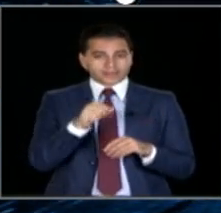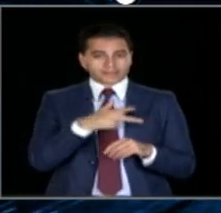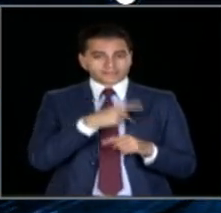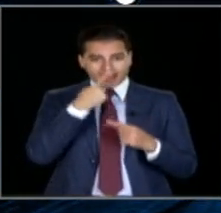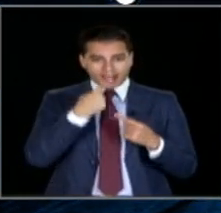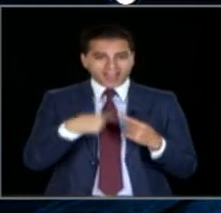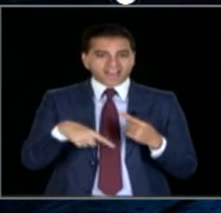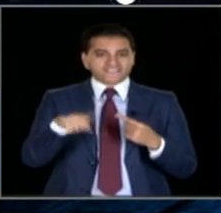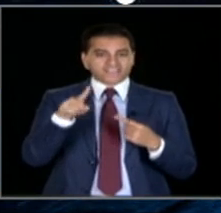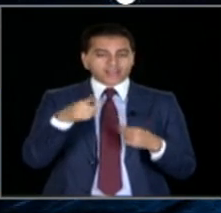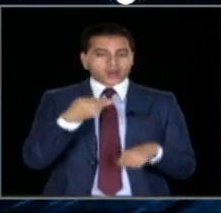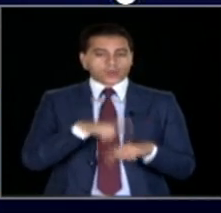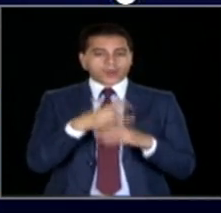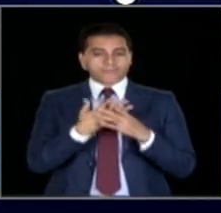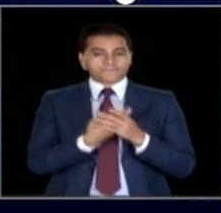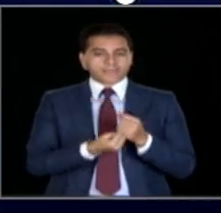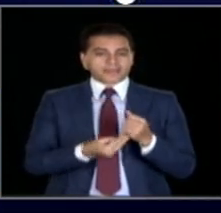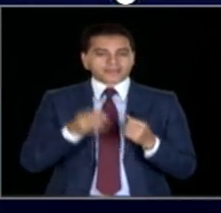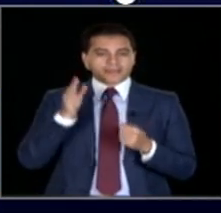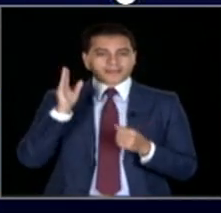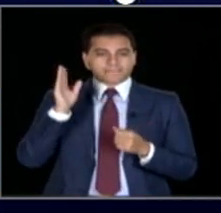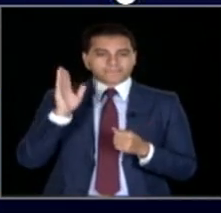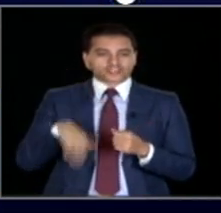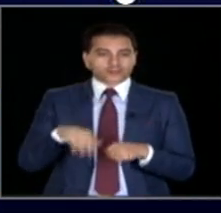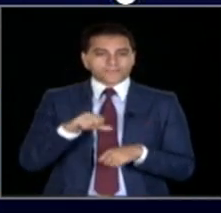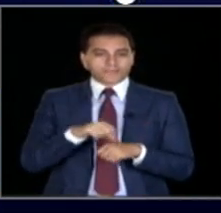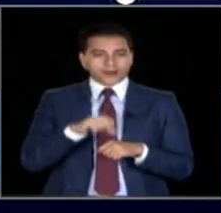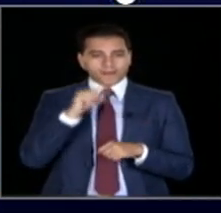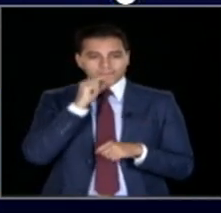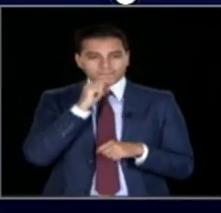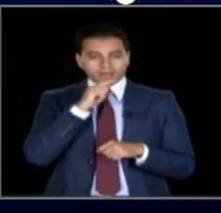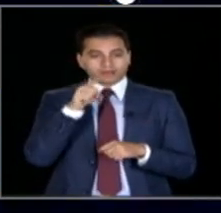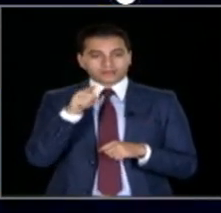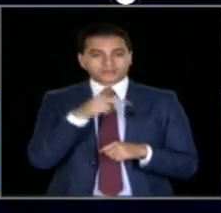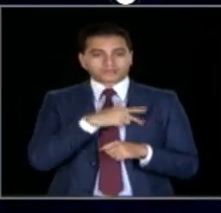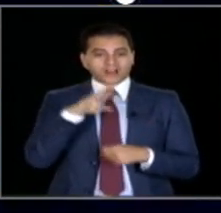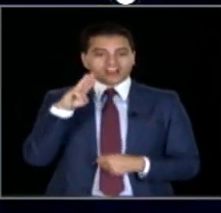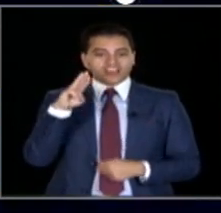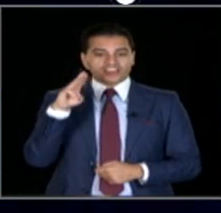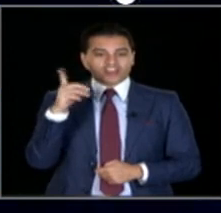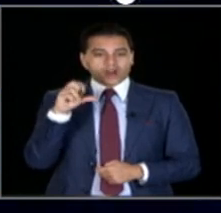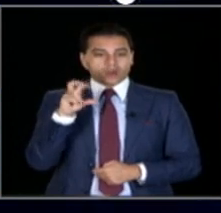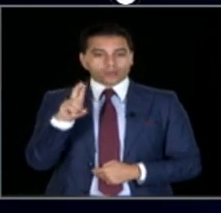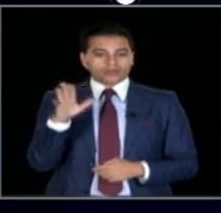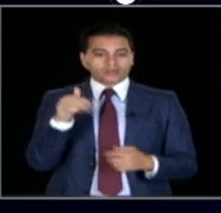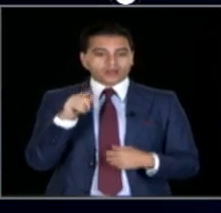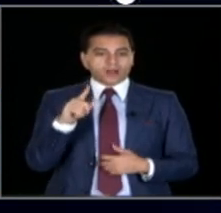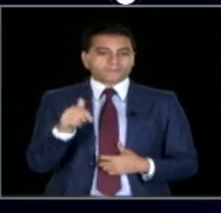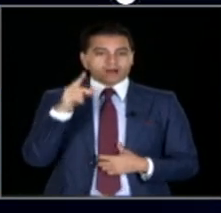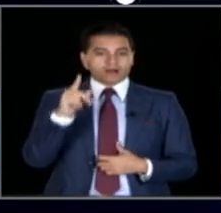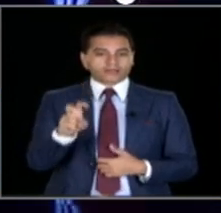الأفيال وبنت من شبرا. محمد طعيمة. ثروة أباظة. ثروة أباظة.